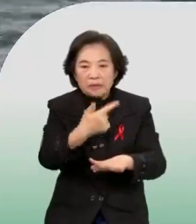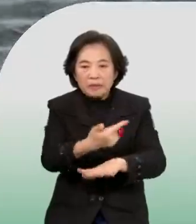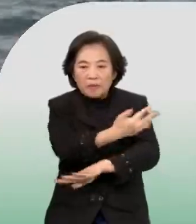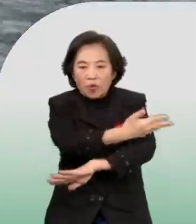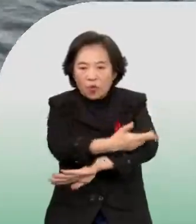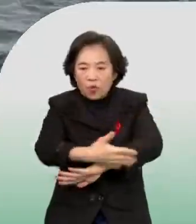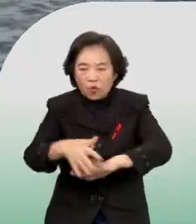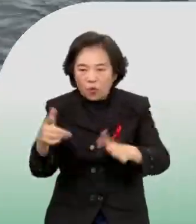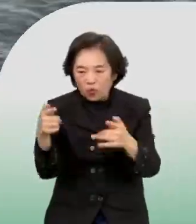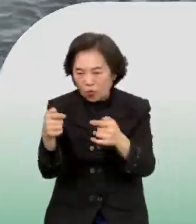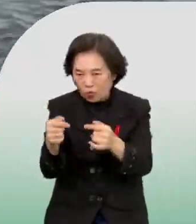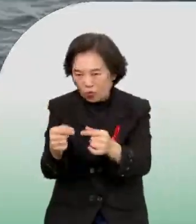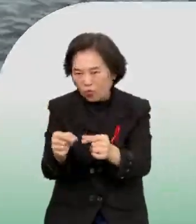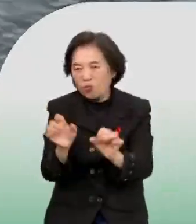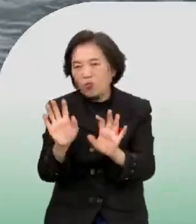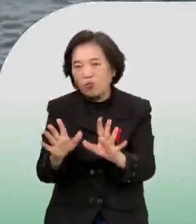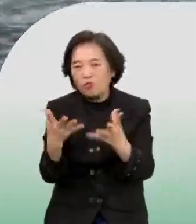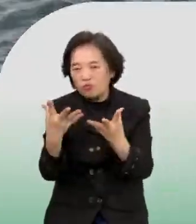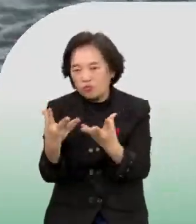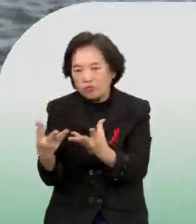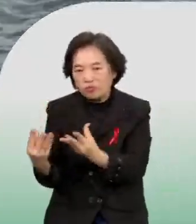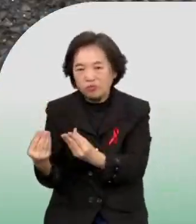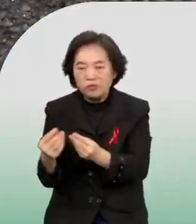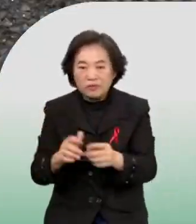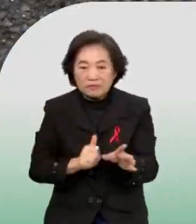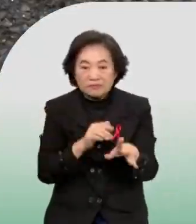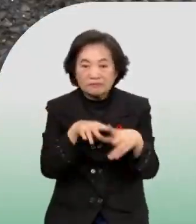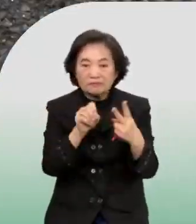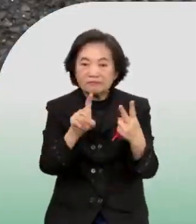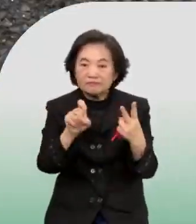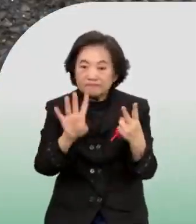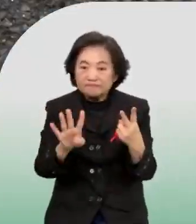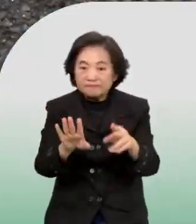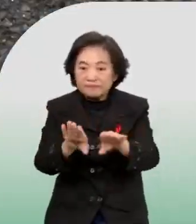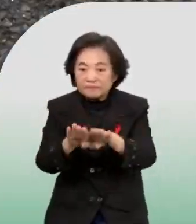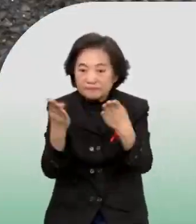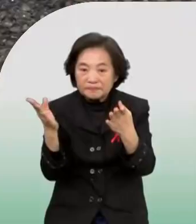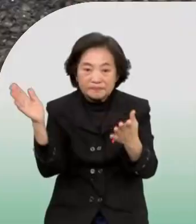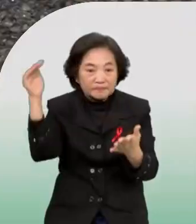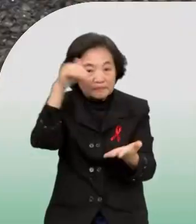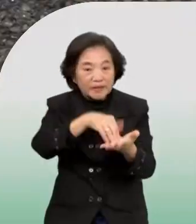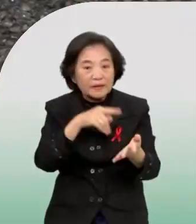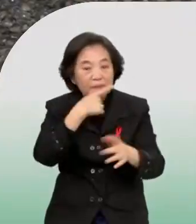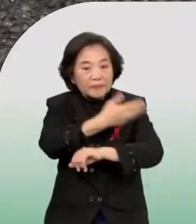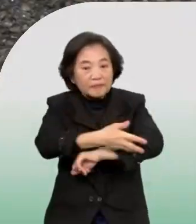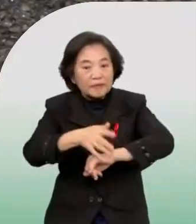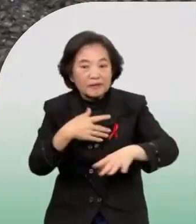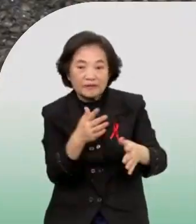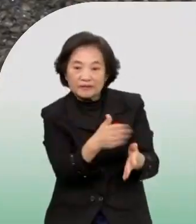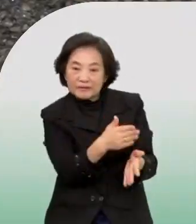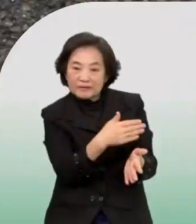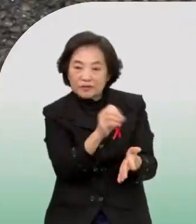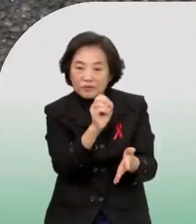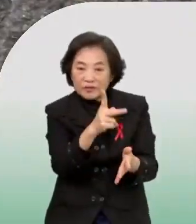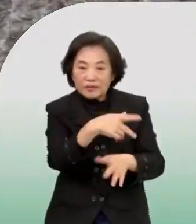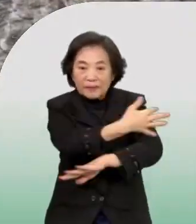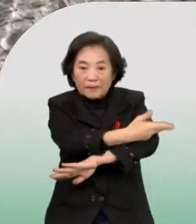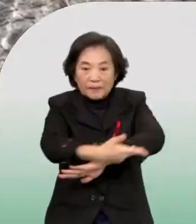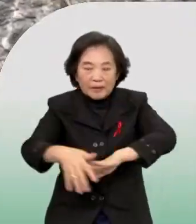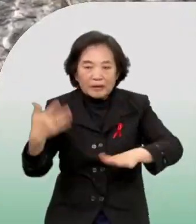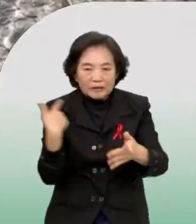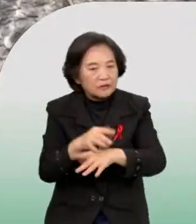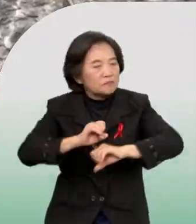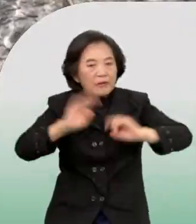面臨消失嘅危機。事實上，就同悟空2014年，同冰島是著名嘅惡劇冰川獨善告示